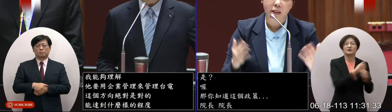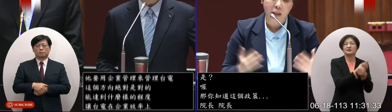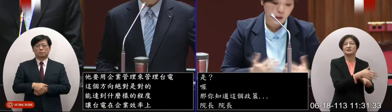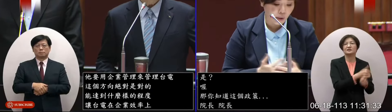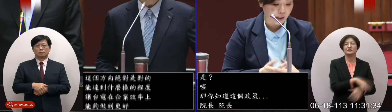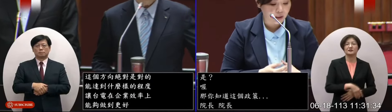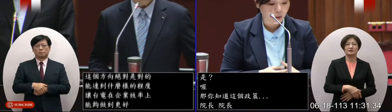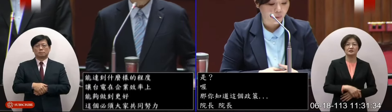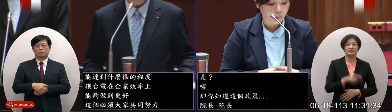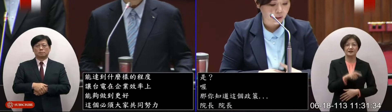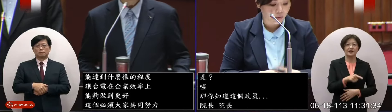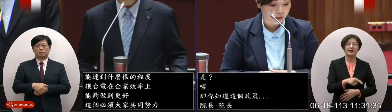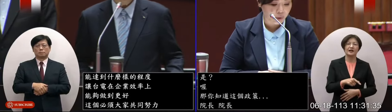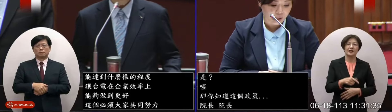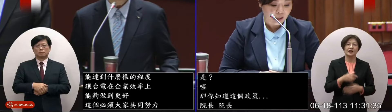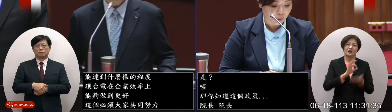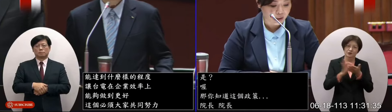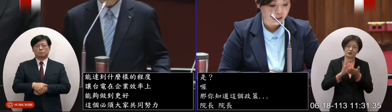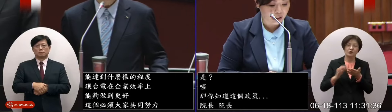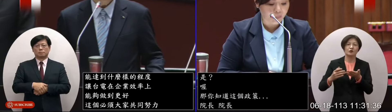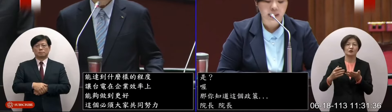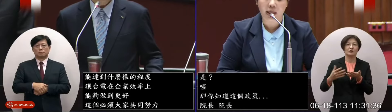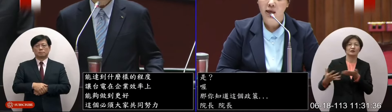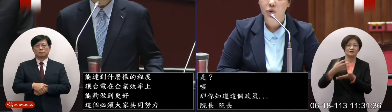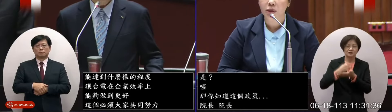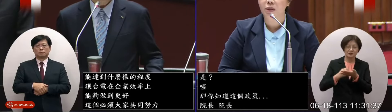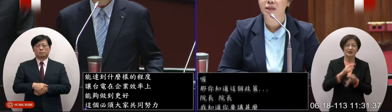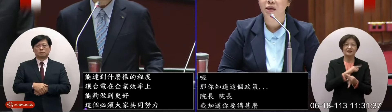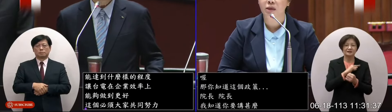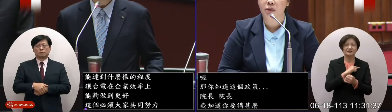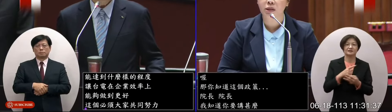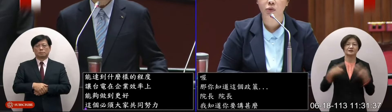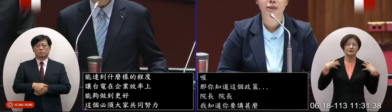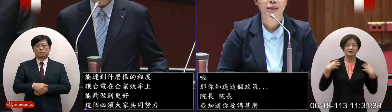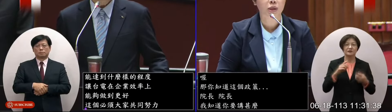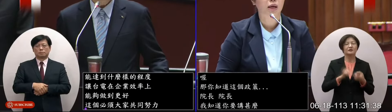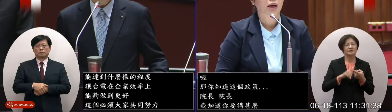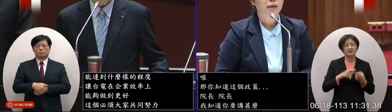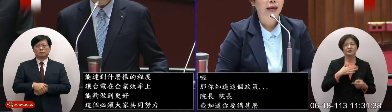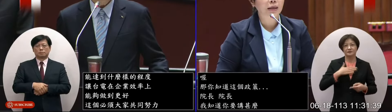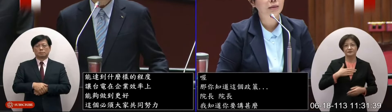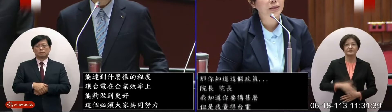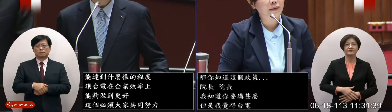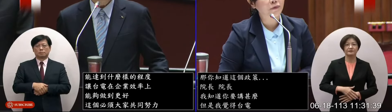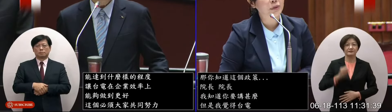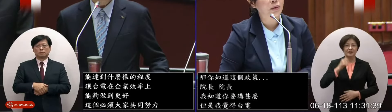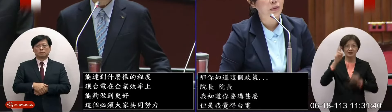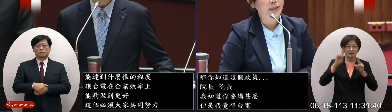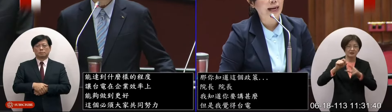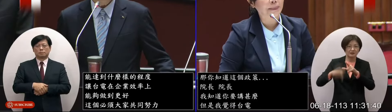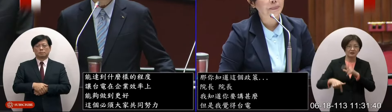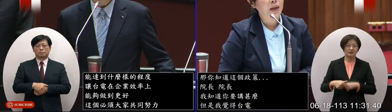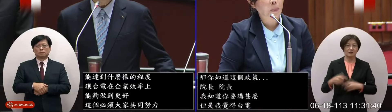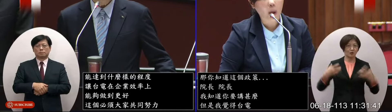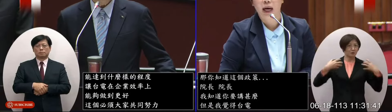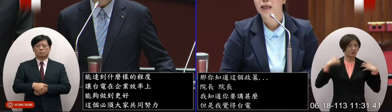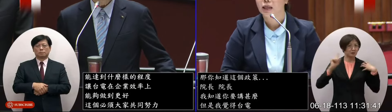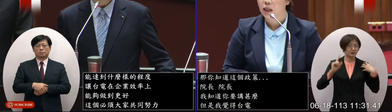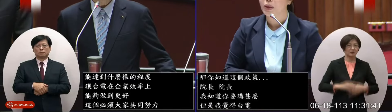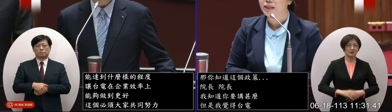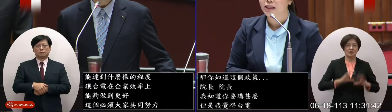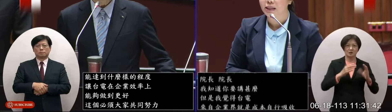自行吸收哦，这个我清楚，它的逻辑成本是重视成本效益，我是清楚。但是台电肩负着国家不